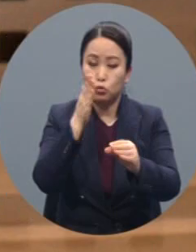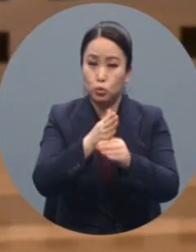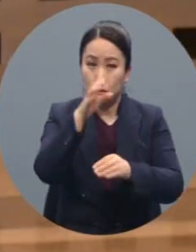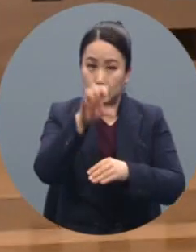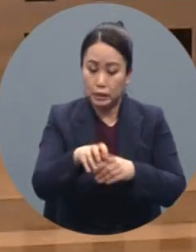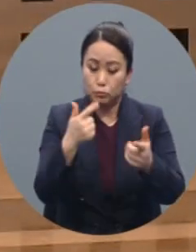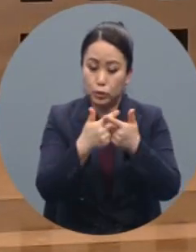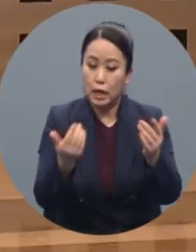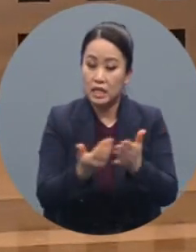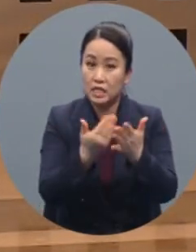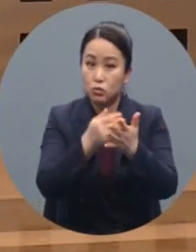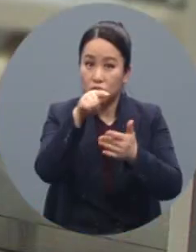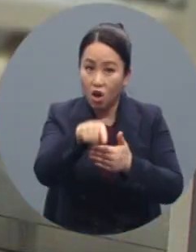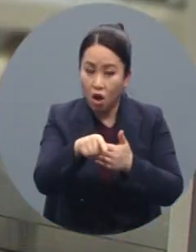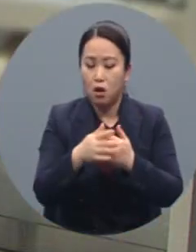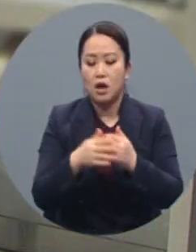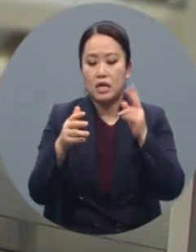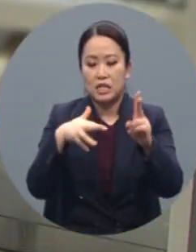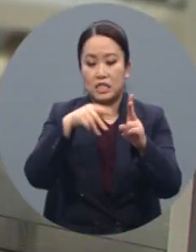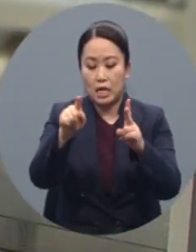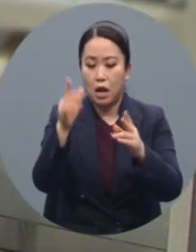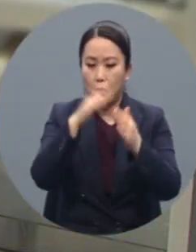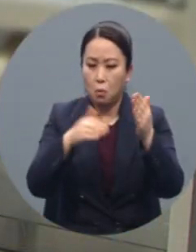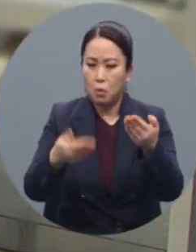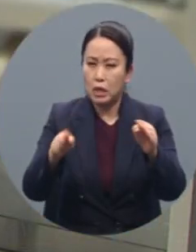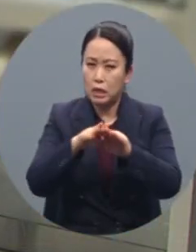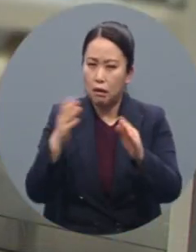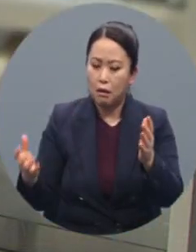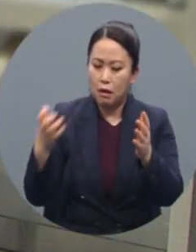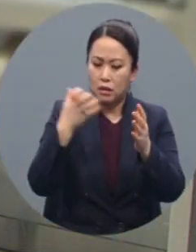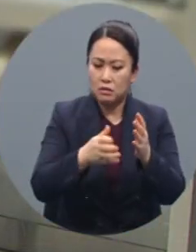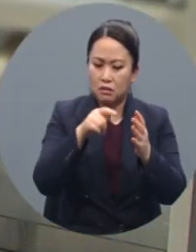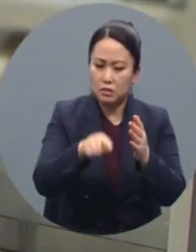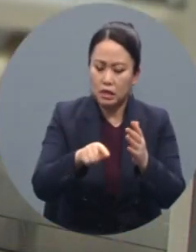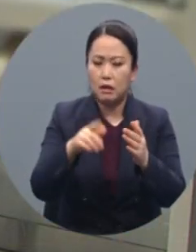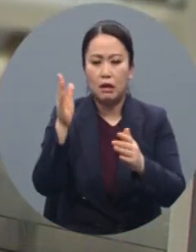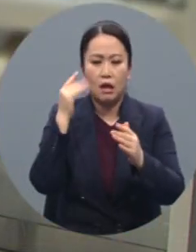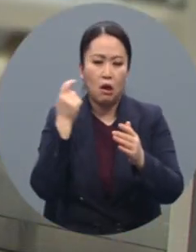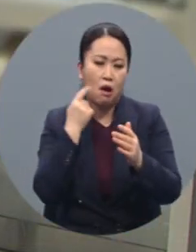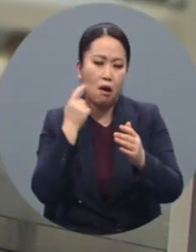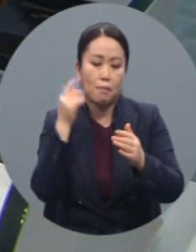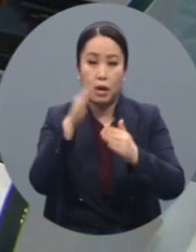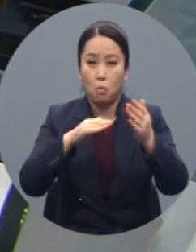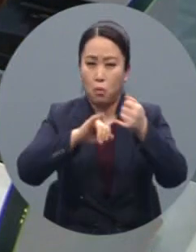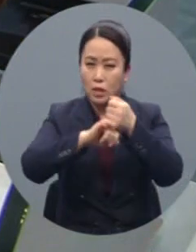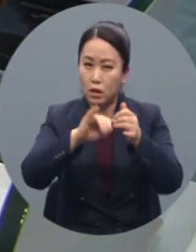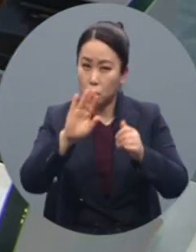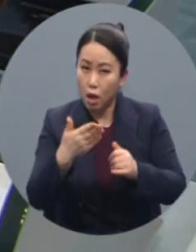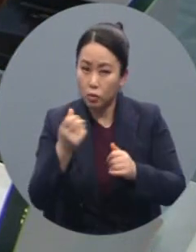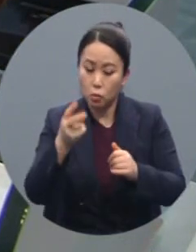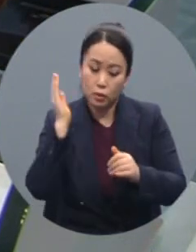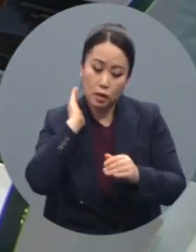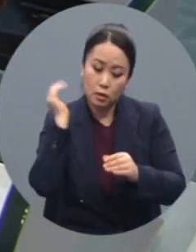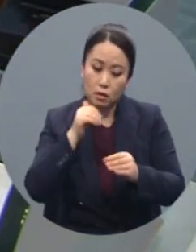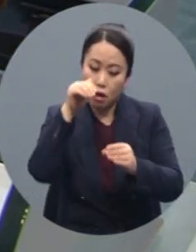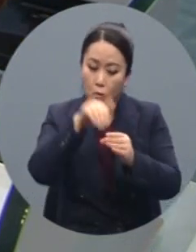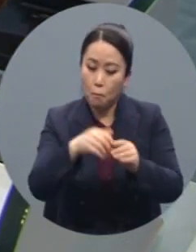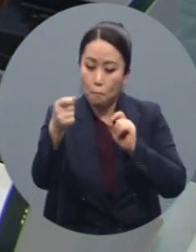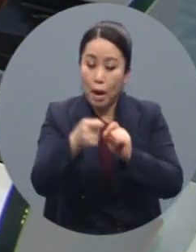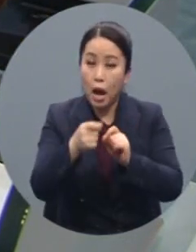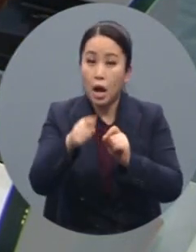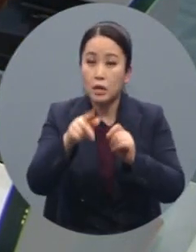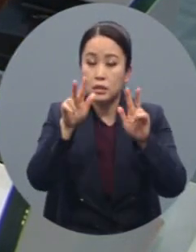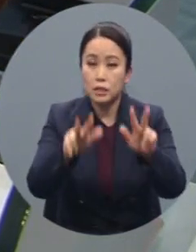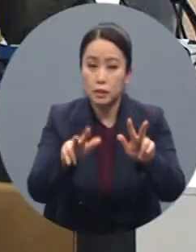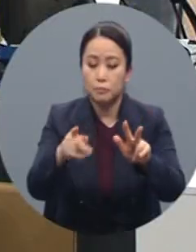육성, 2차 공공기관 이전 등이 모두 헛공약이 돼버리고 다시 대선이 코앞으로 다가온 지금,